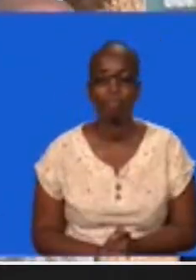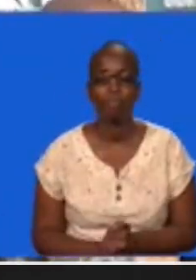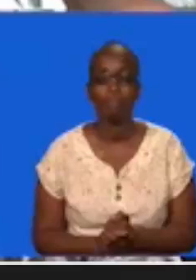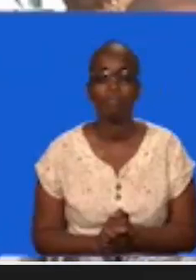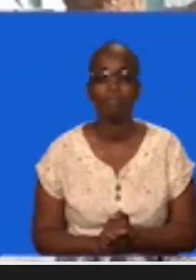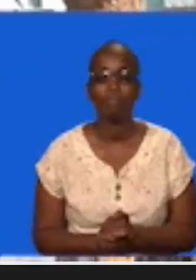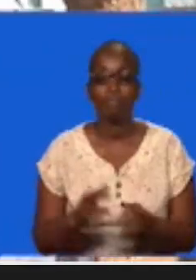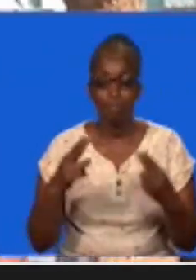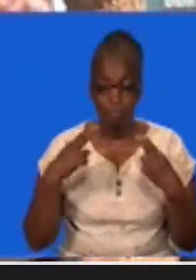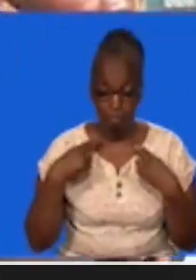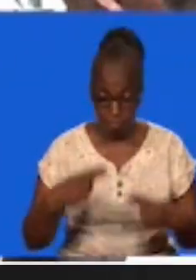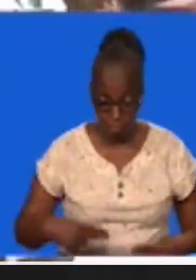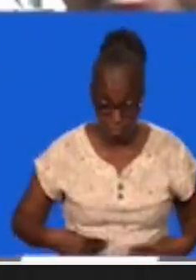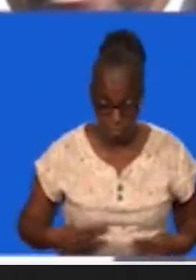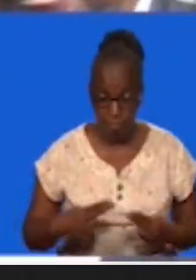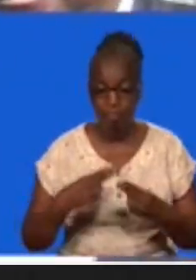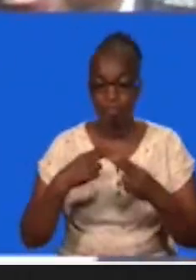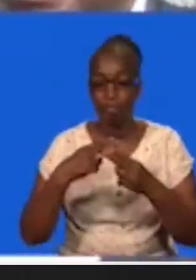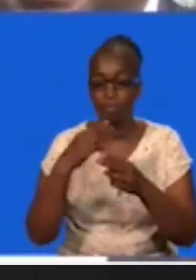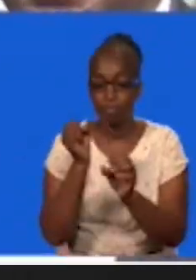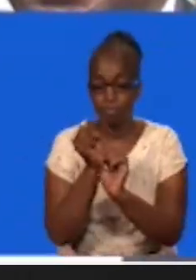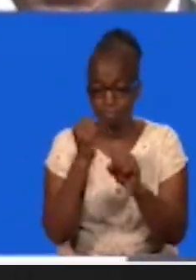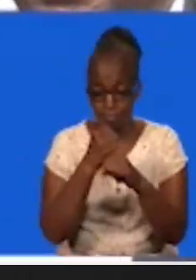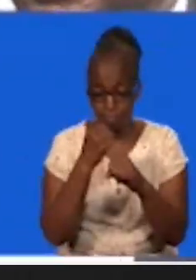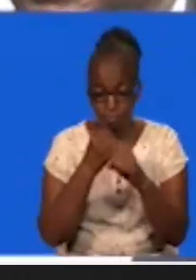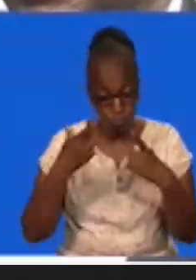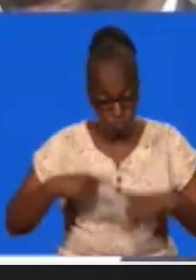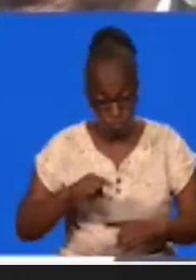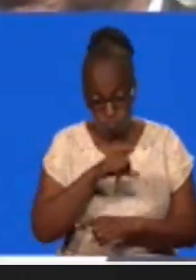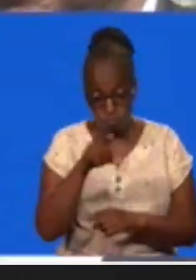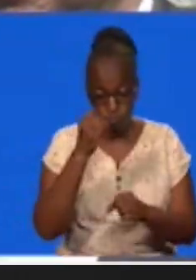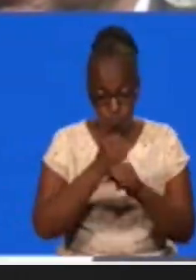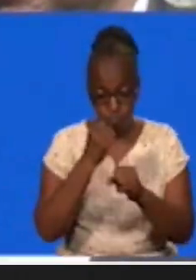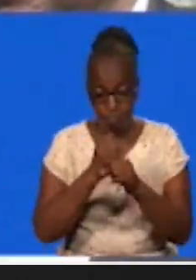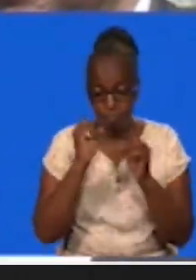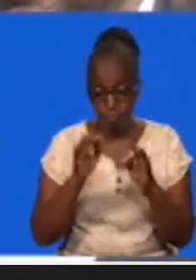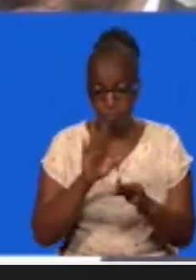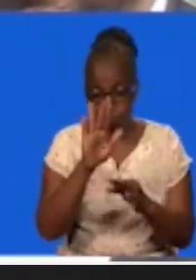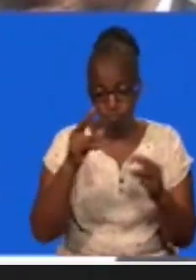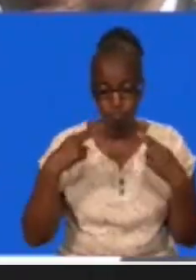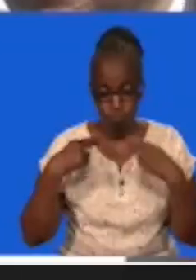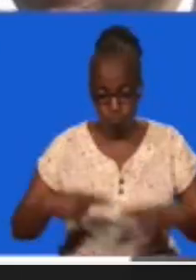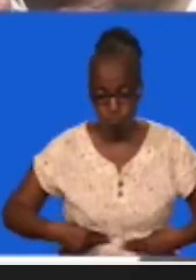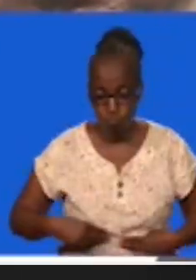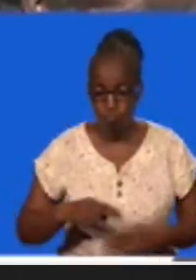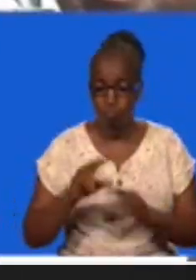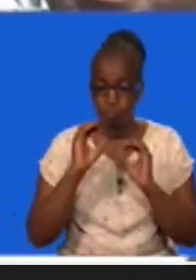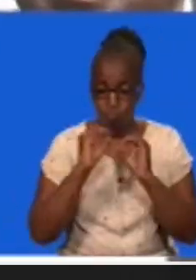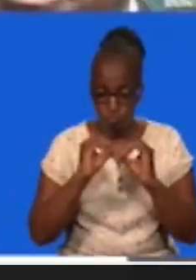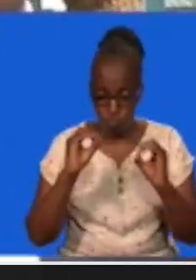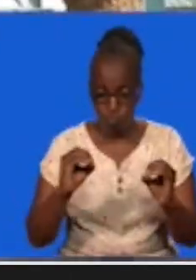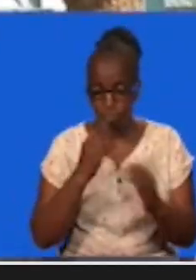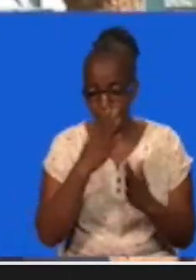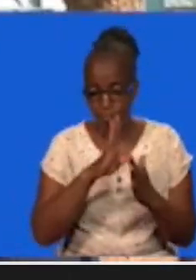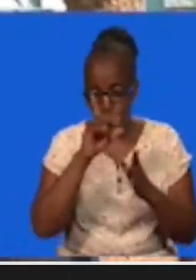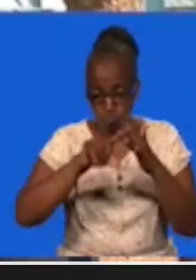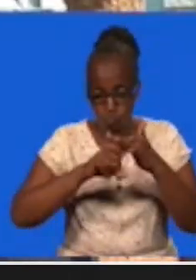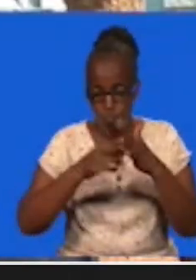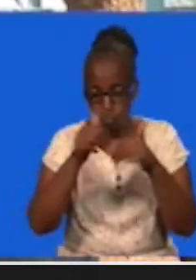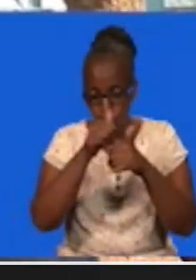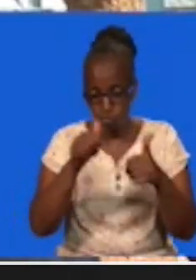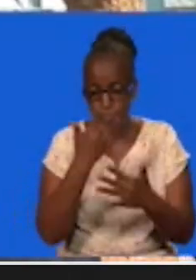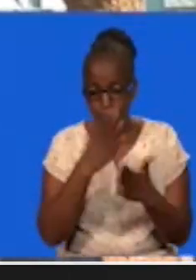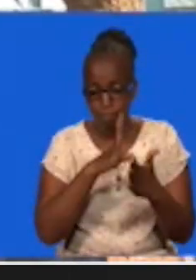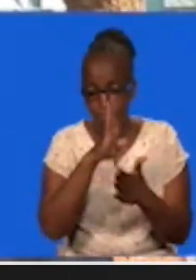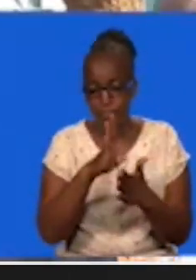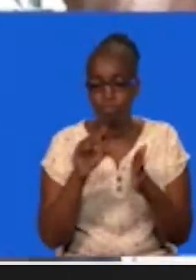unauza ukiwa naye, afya ndio inakuruhusu ufanye kazi. Kama huna afya, kama umekuwa mtoto mdogo na hujaanzia vizuri,